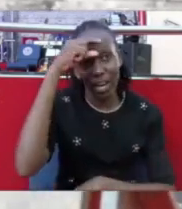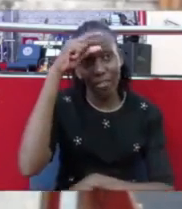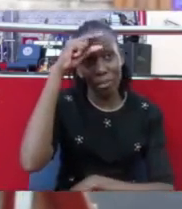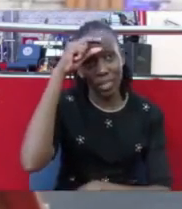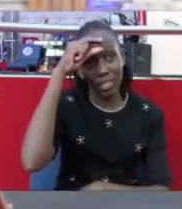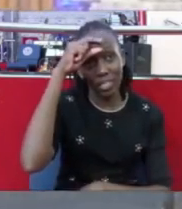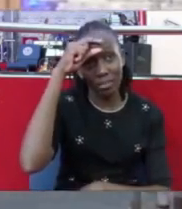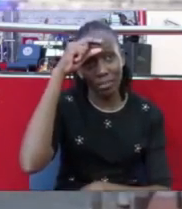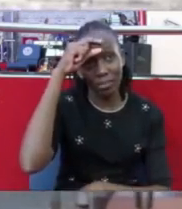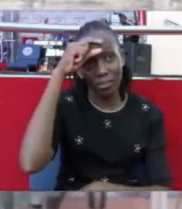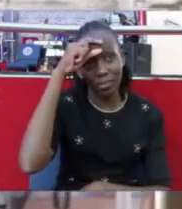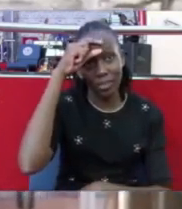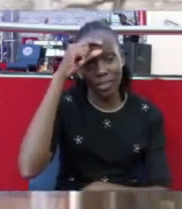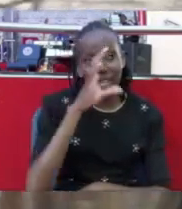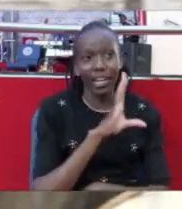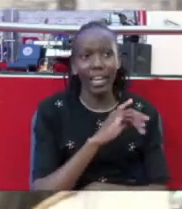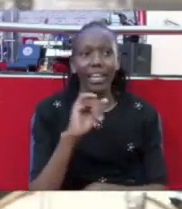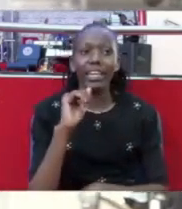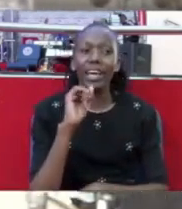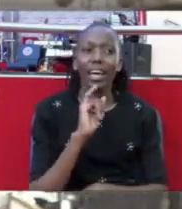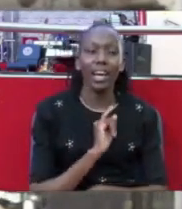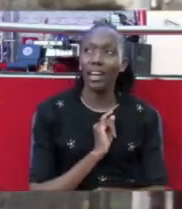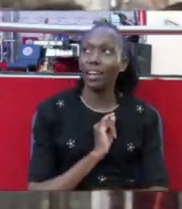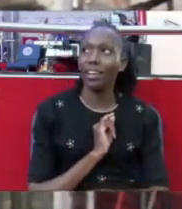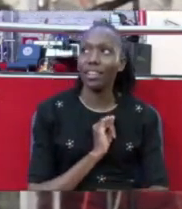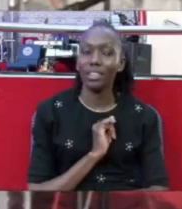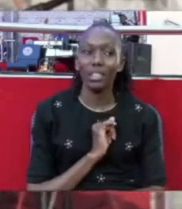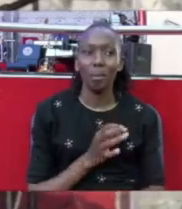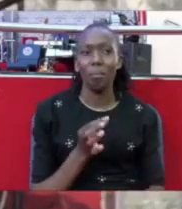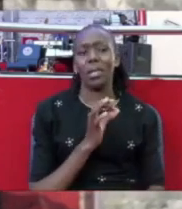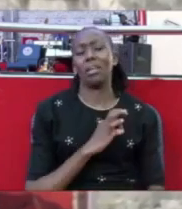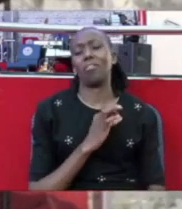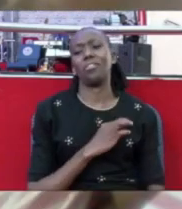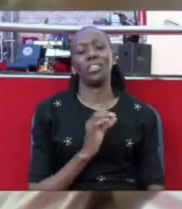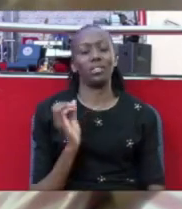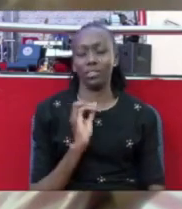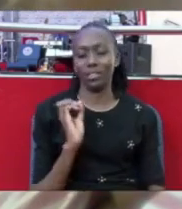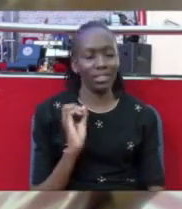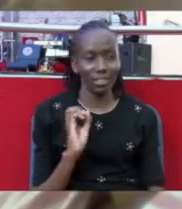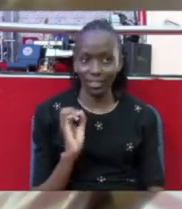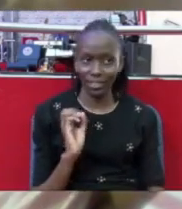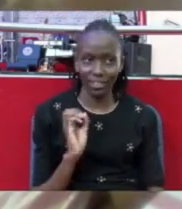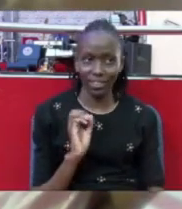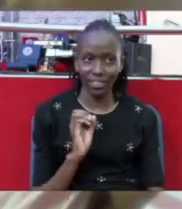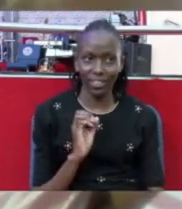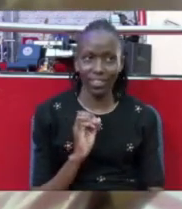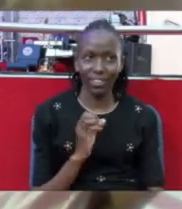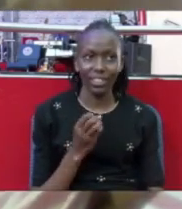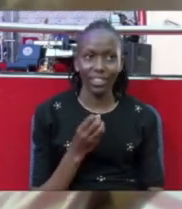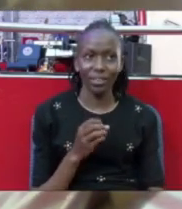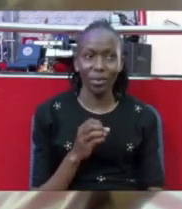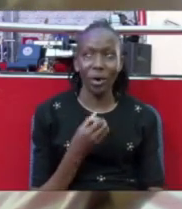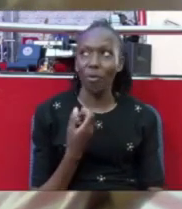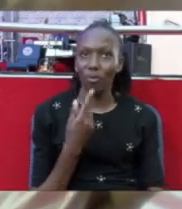kwa serikali. And I have not been a beneficiary. Na sikuweza kufaidika. Or a favor from any